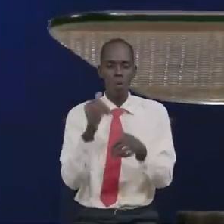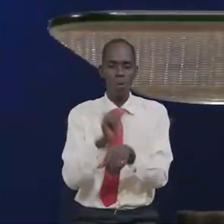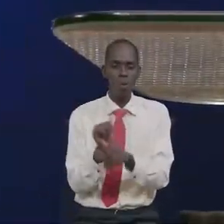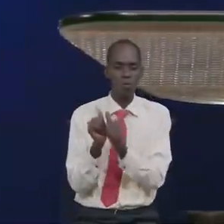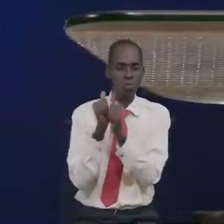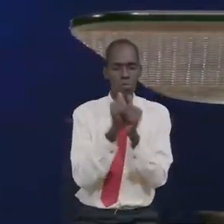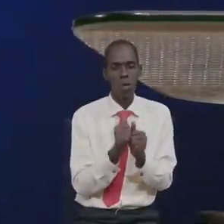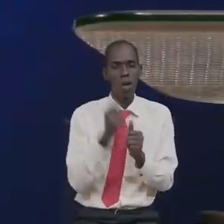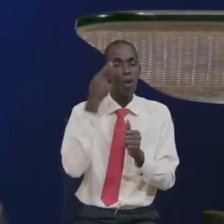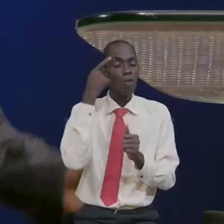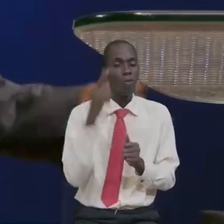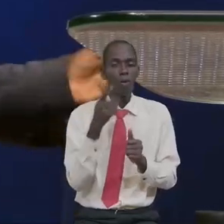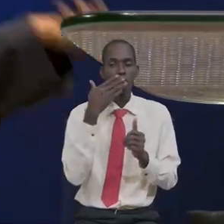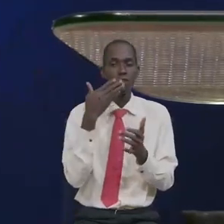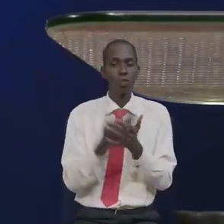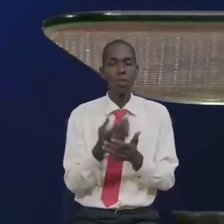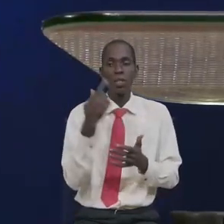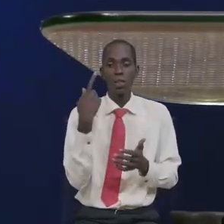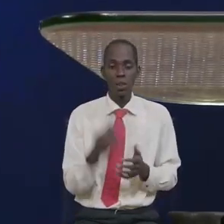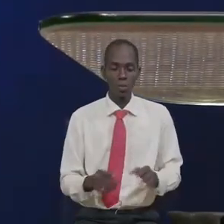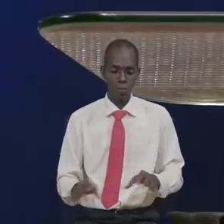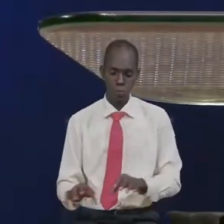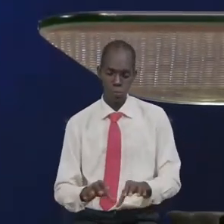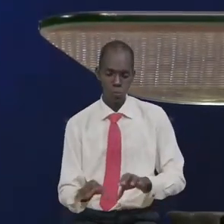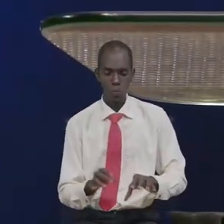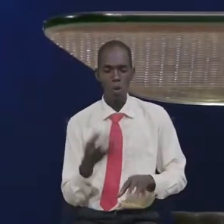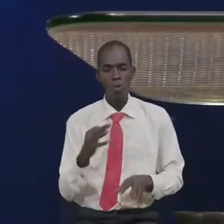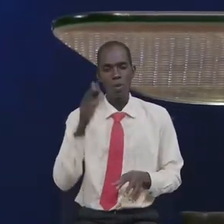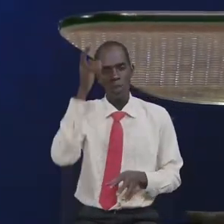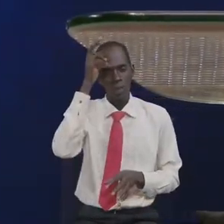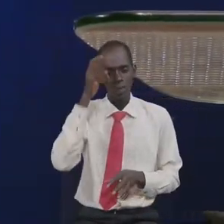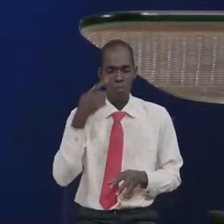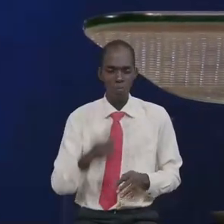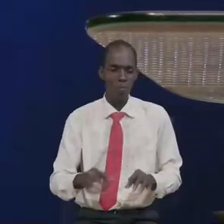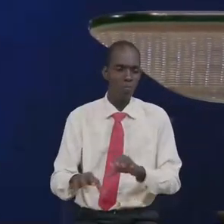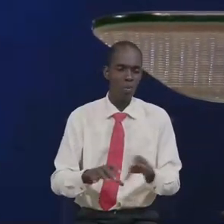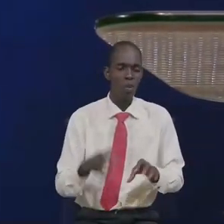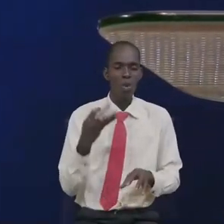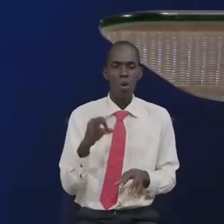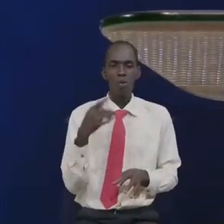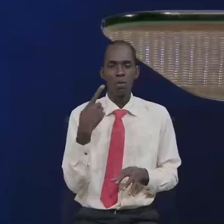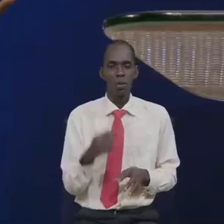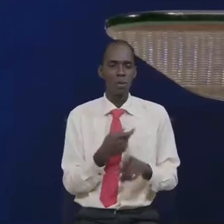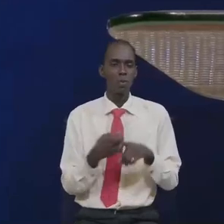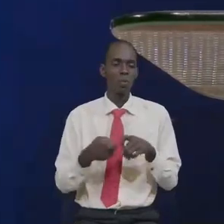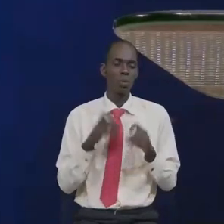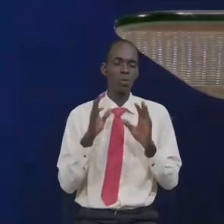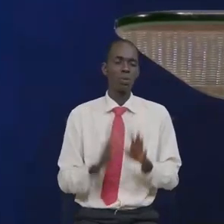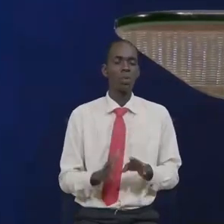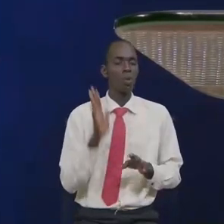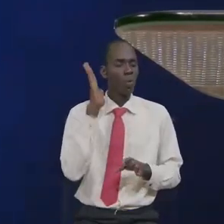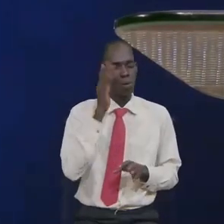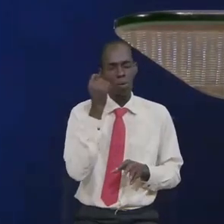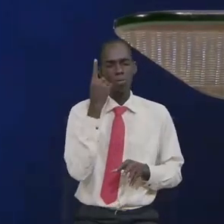Les actions du diable, les actions des persécuteurs. Et nous comprenons que Dieu ne dort pas,